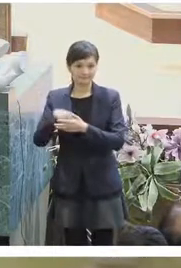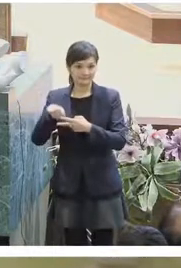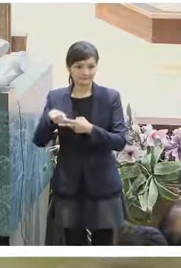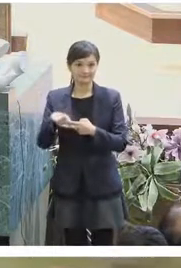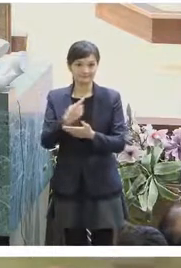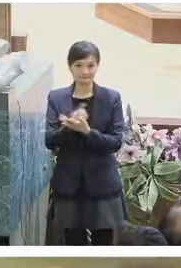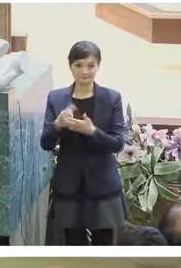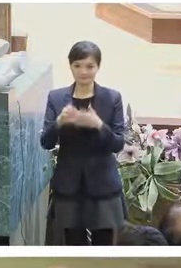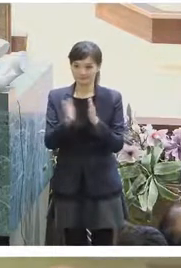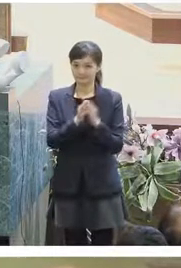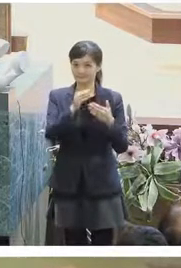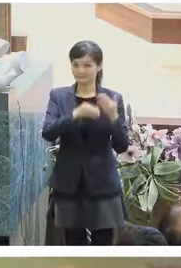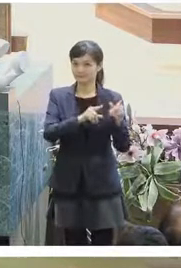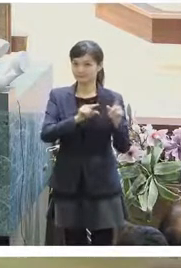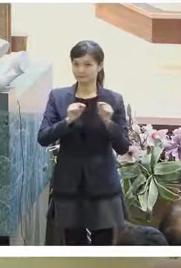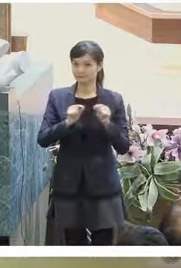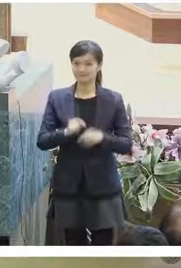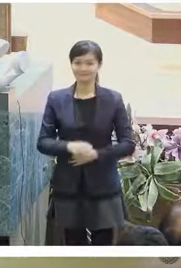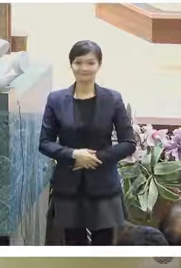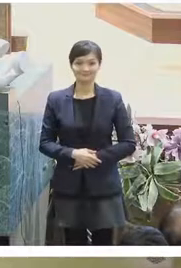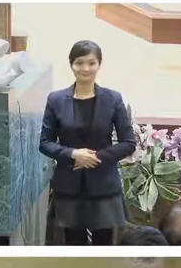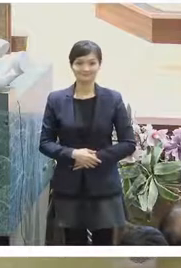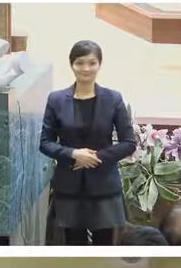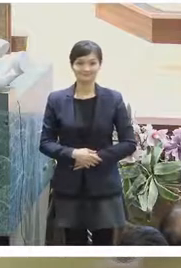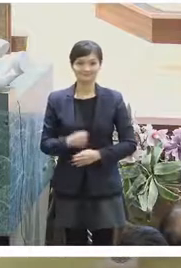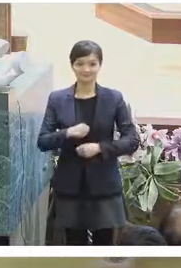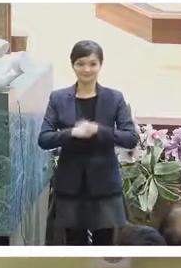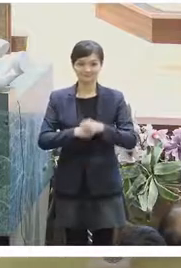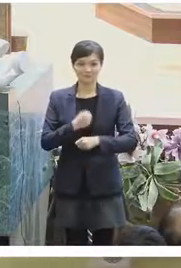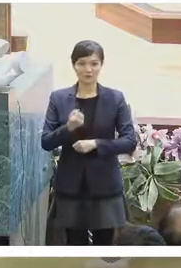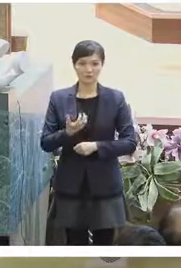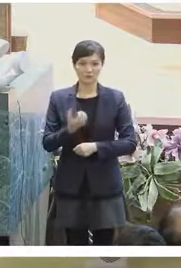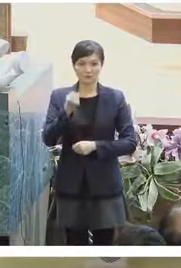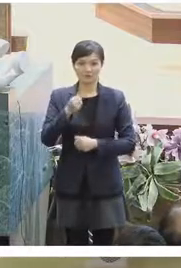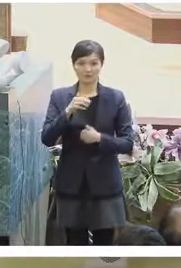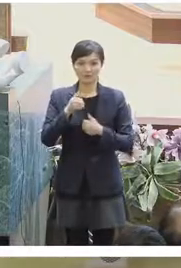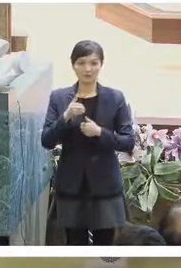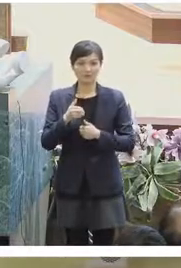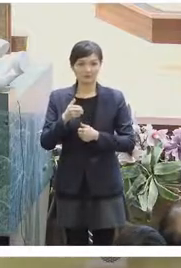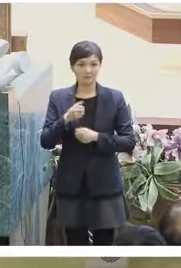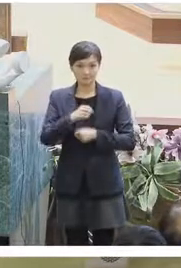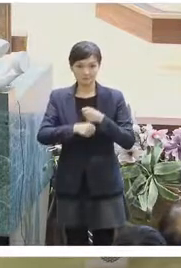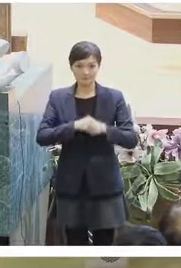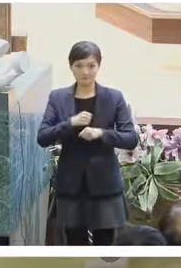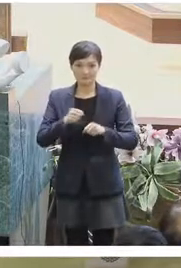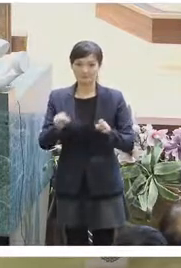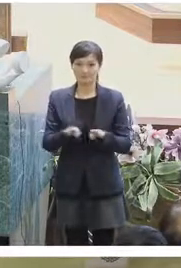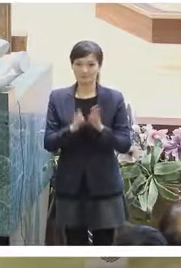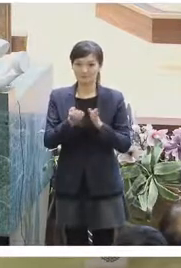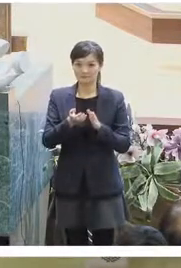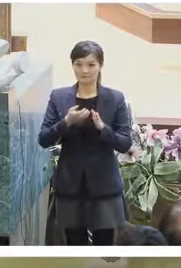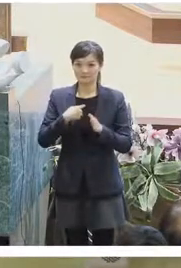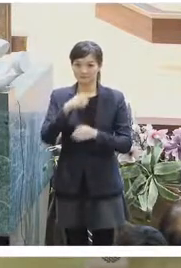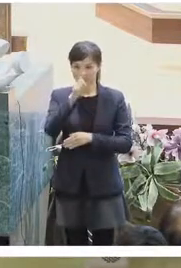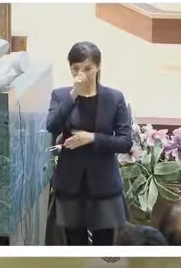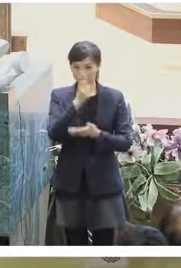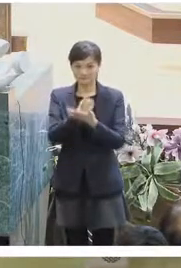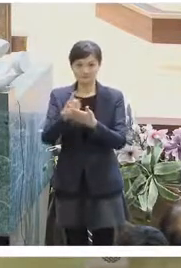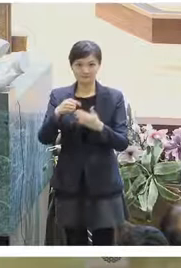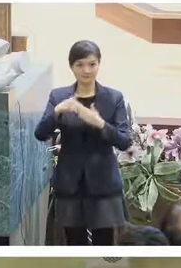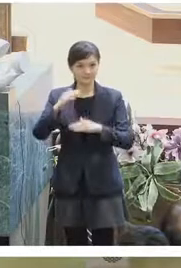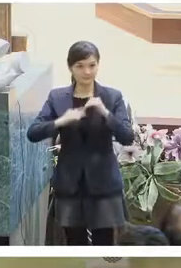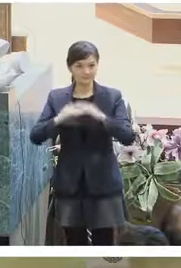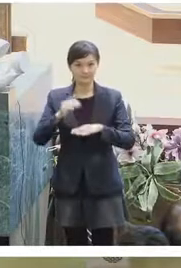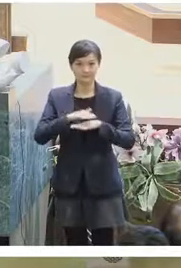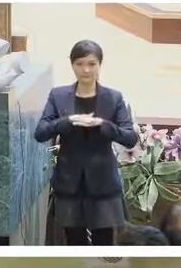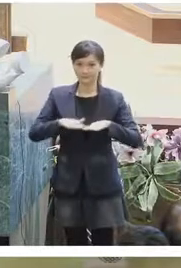列的行为准则。我们活动总招将在活动过程中执行这些规则，并且期望所有的参与者共同合作，提供一个